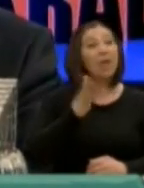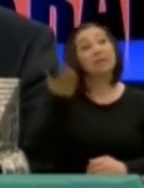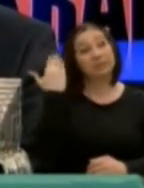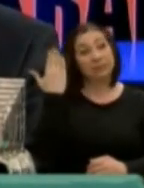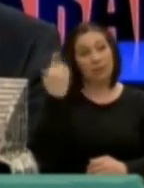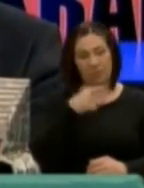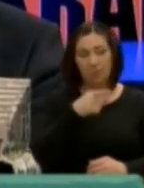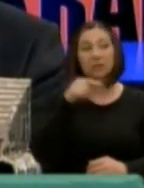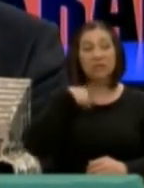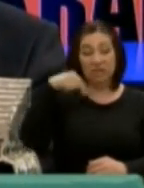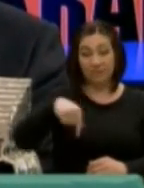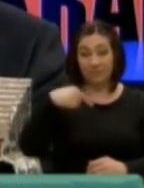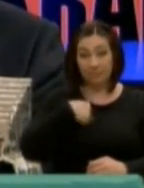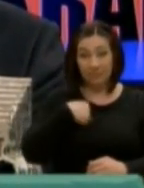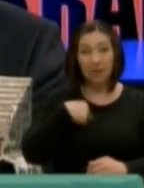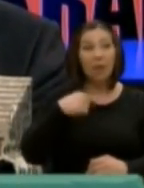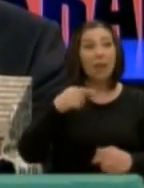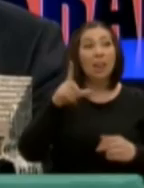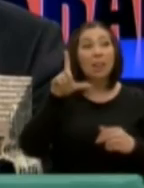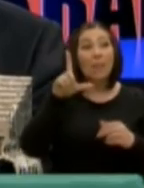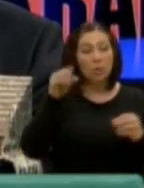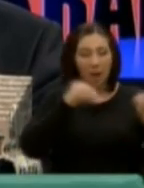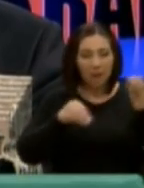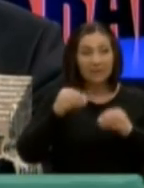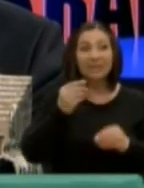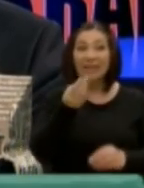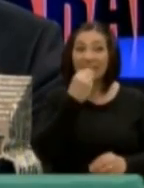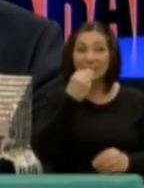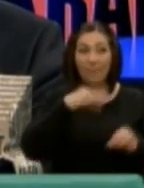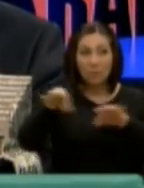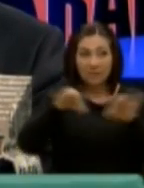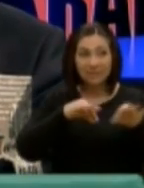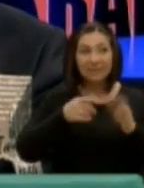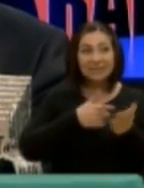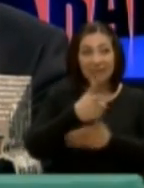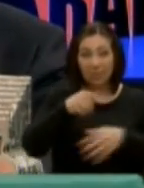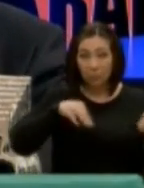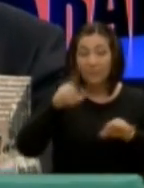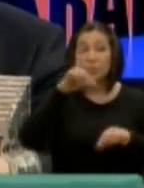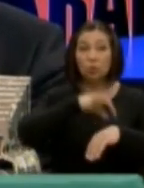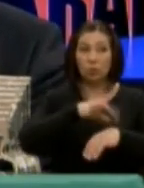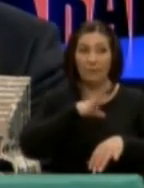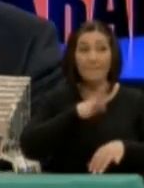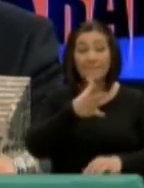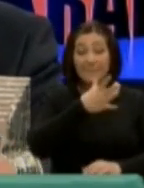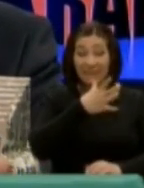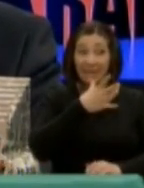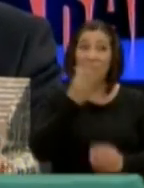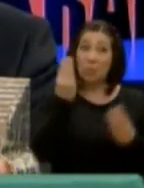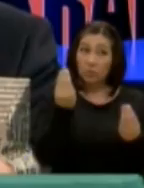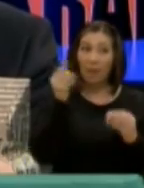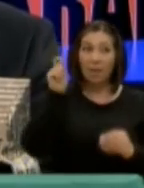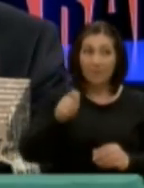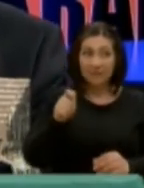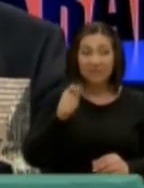eskidendi. Öyle mi? Şimdi biz laboratuvar kurduk. Gıda mühendisi, ziraat mühendisi ve doktorumuz var. Bilinçli yaparsanız o şekerleme